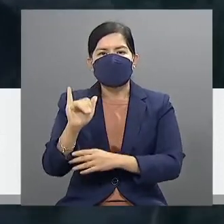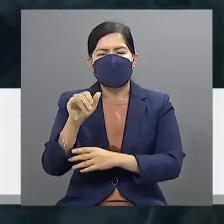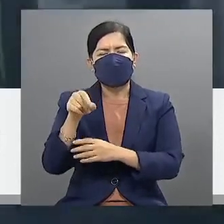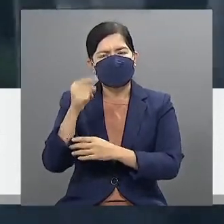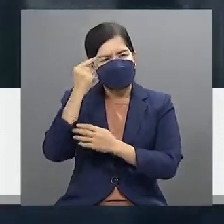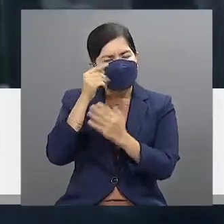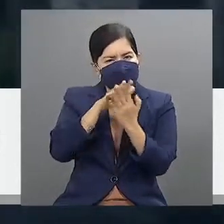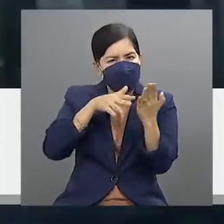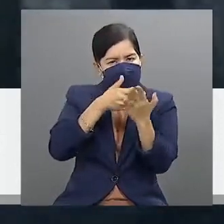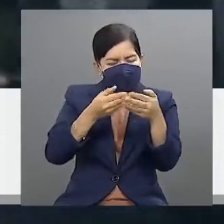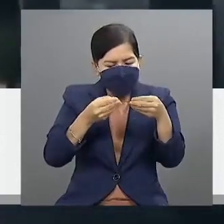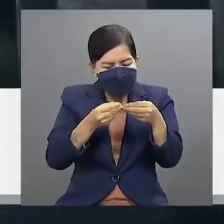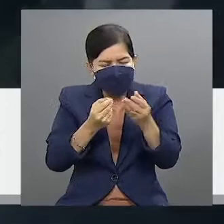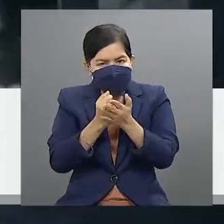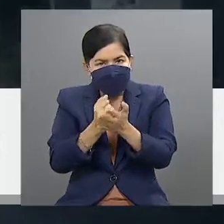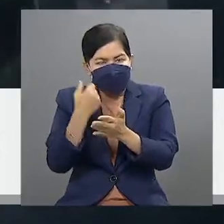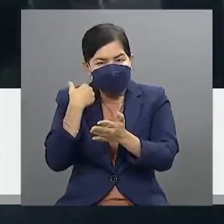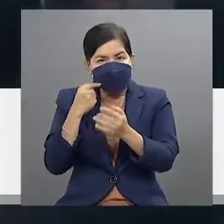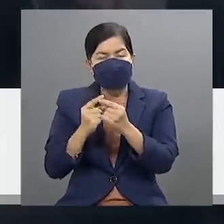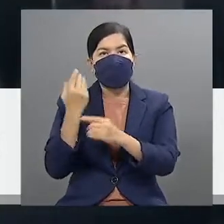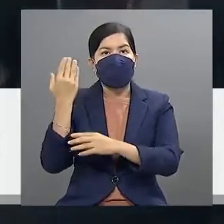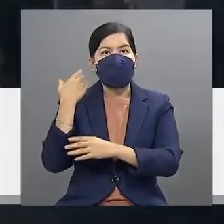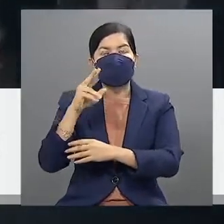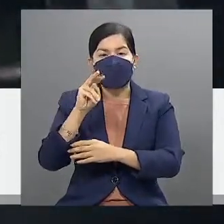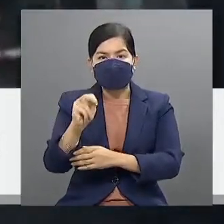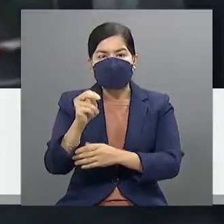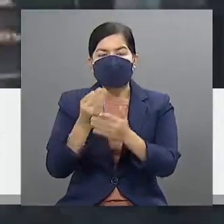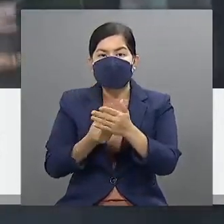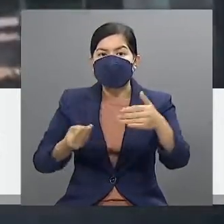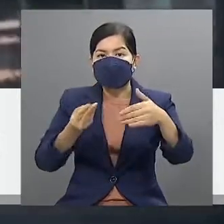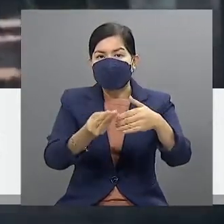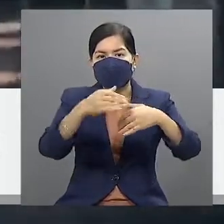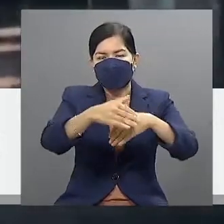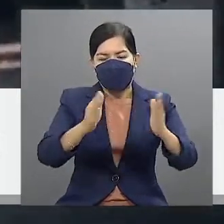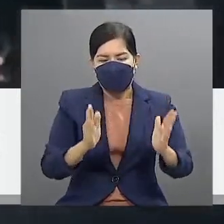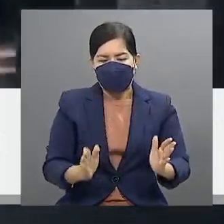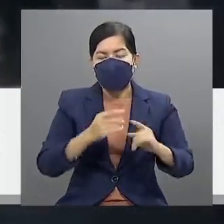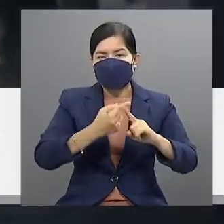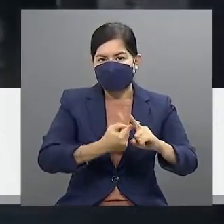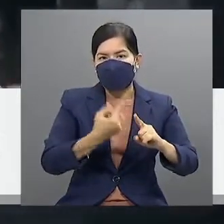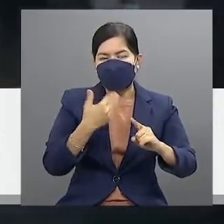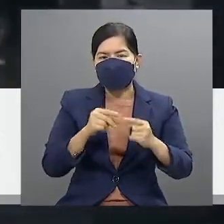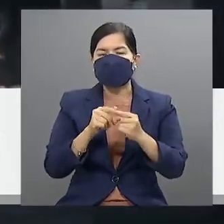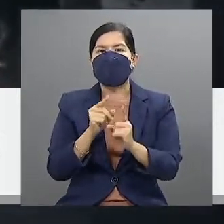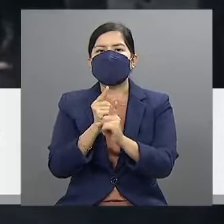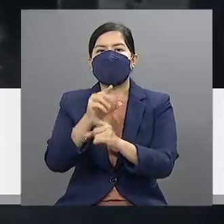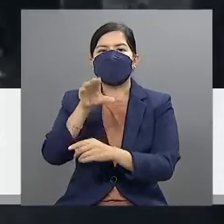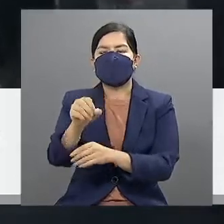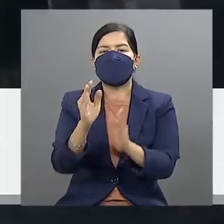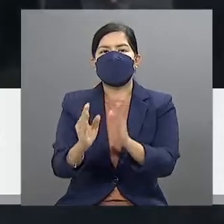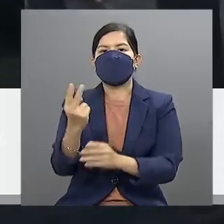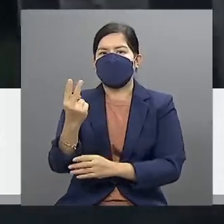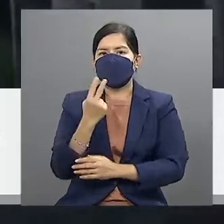งมอบเงินกันที่ห้องเช่าแห่งหนึ่งในตำบลเวียงพางคำควบคุมตัวทั้ง2คนเอาไว้ได้แล้วก็นำตัวมาขยายผลนะ